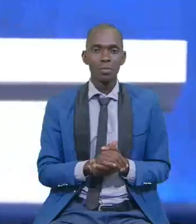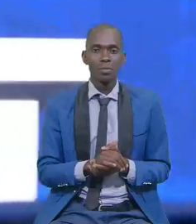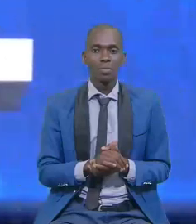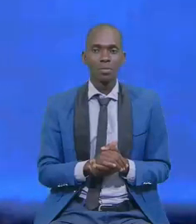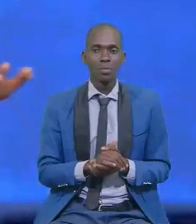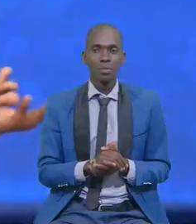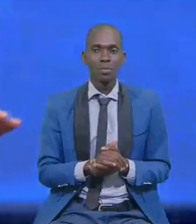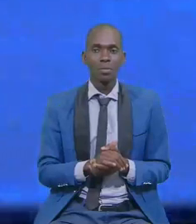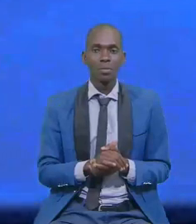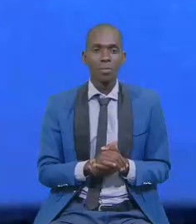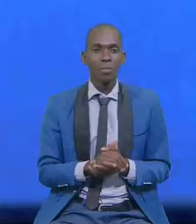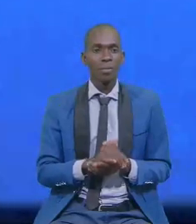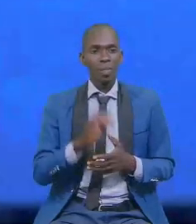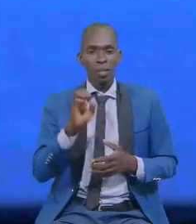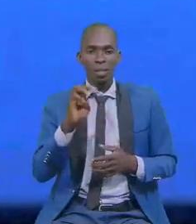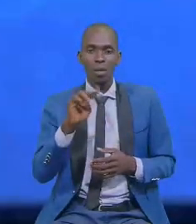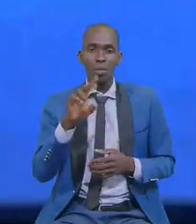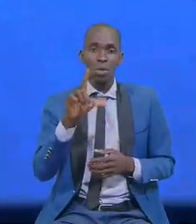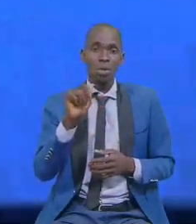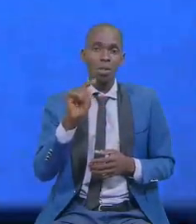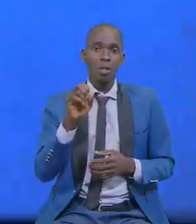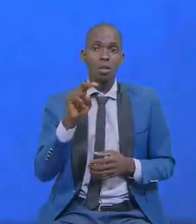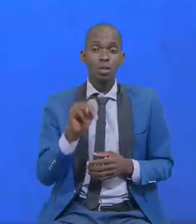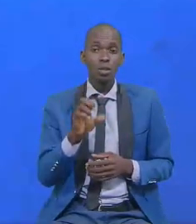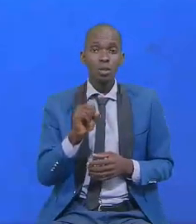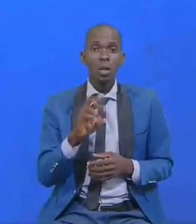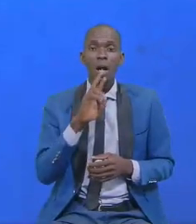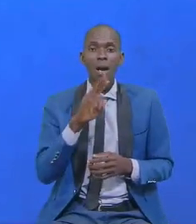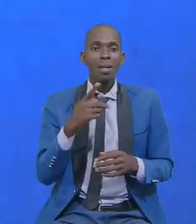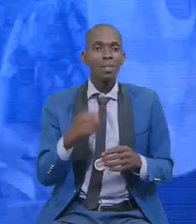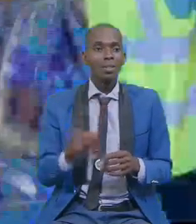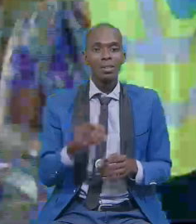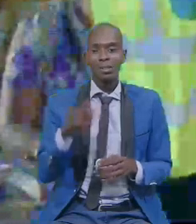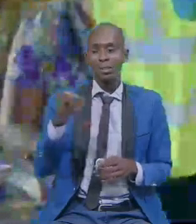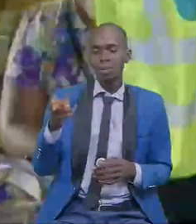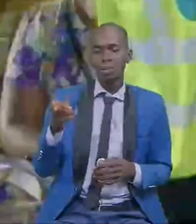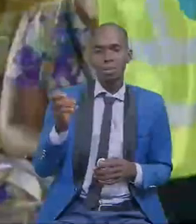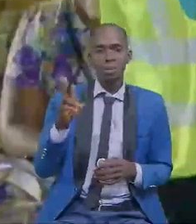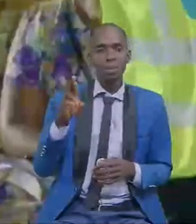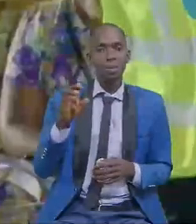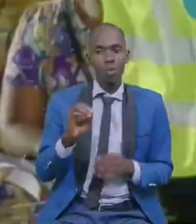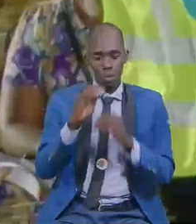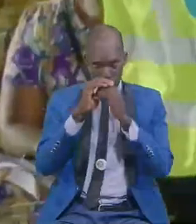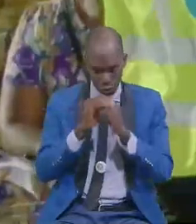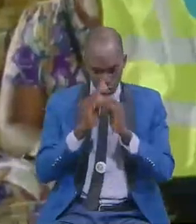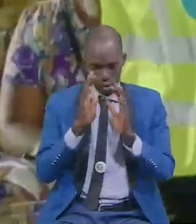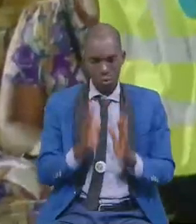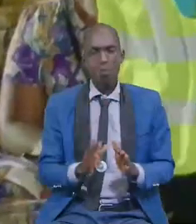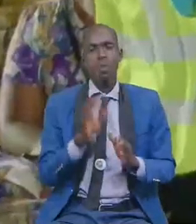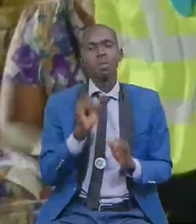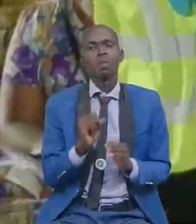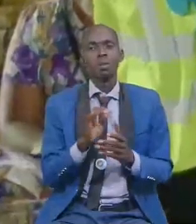après, vous les voyez dans les ténèbres. Ceux-là qui adorent les héros.